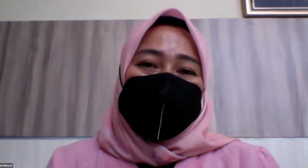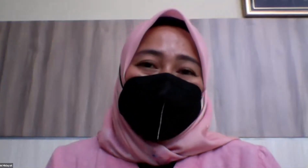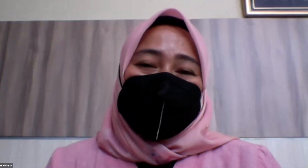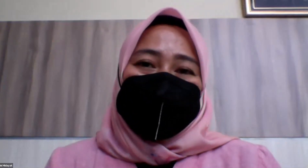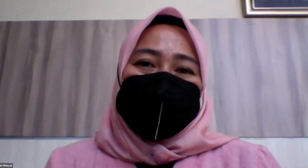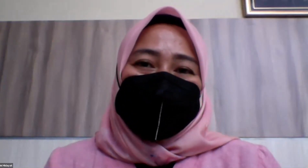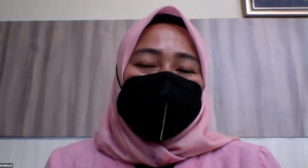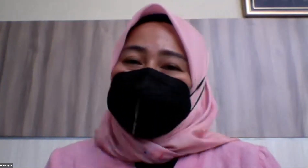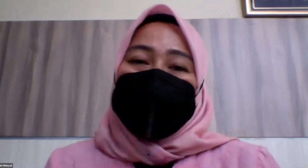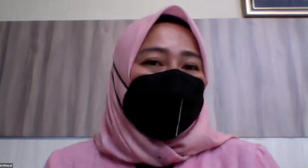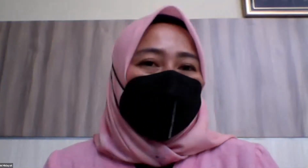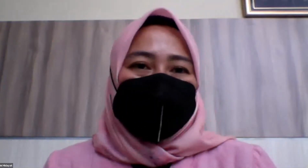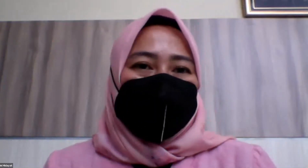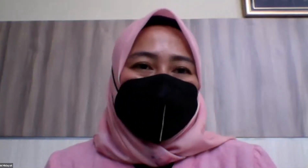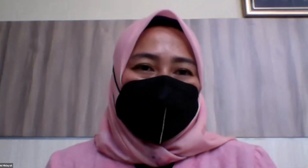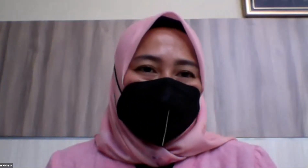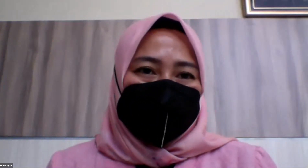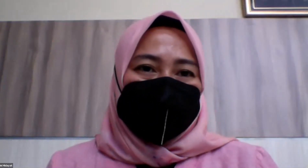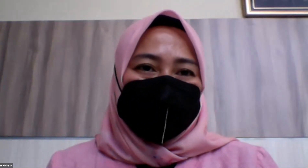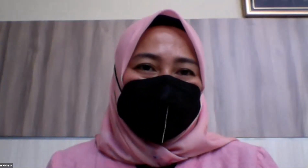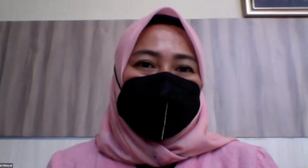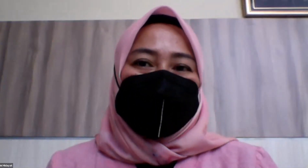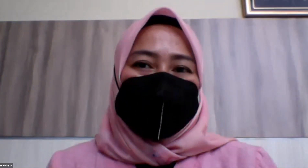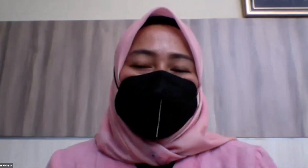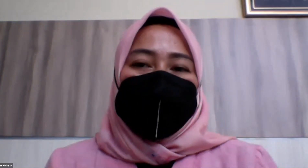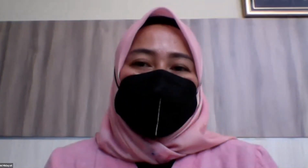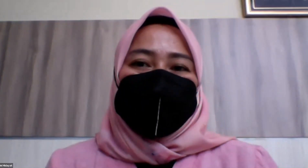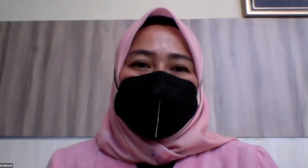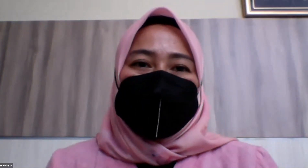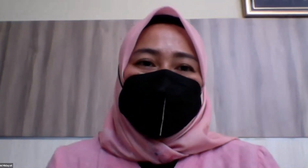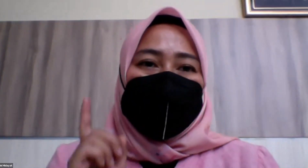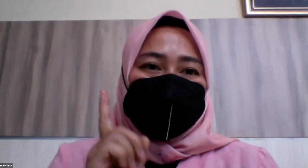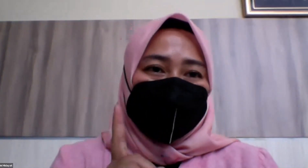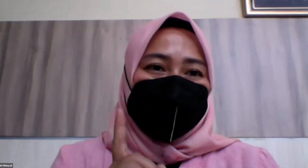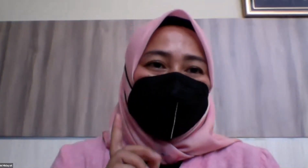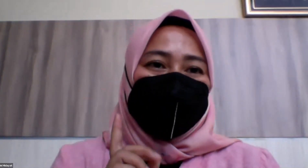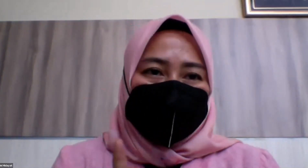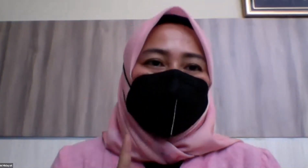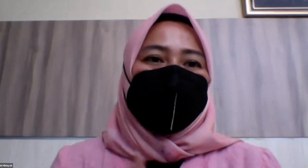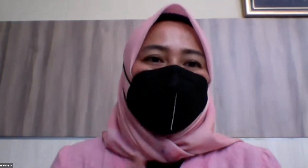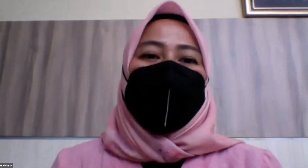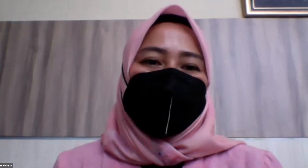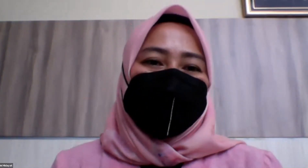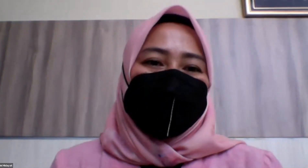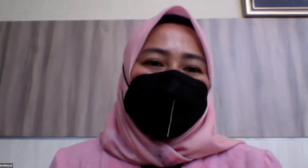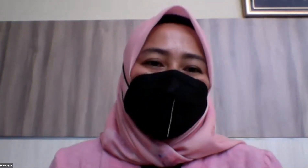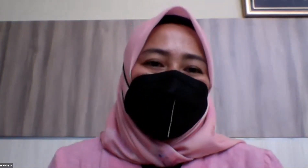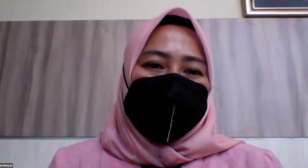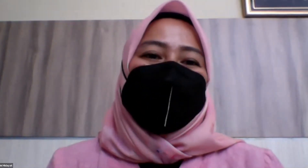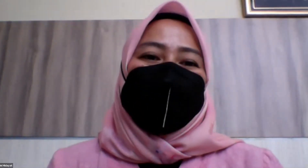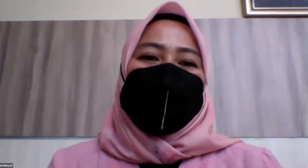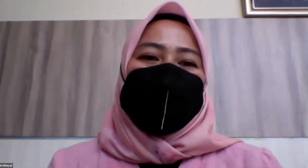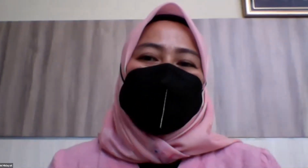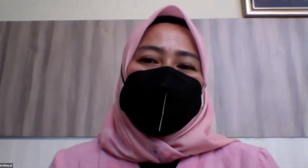Jadi tidak disarankan mengenai chamber-chamber itu. Jadi tetap tentu saja ibunya harus satu ruangan, satu orang.